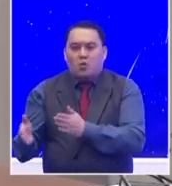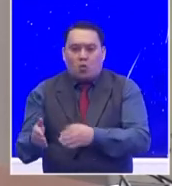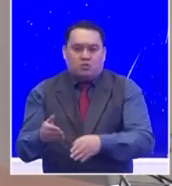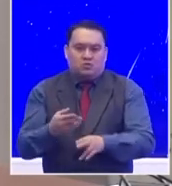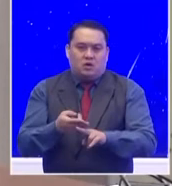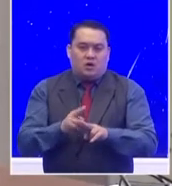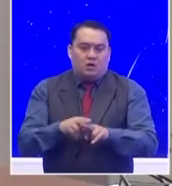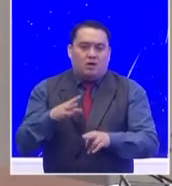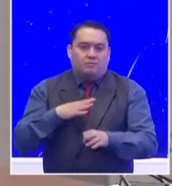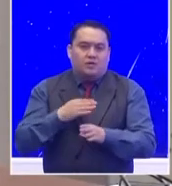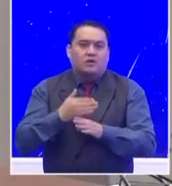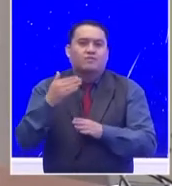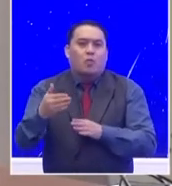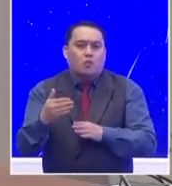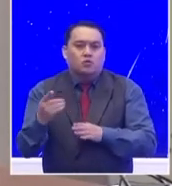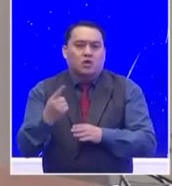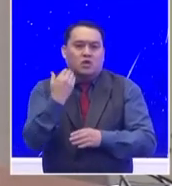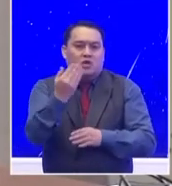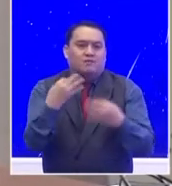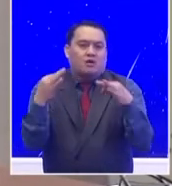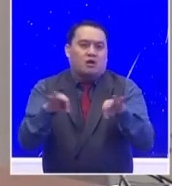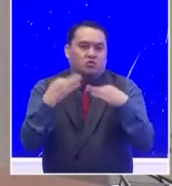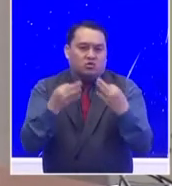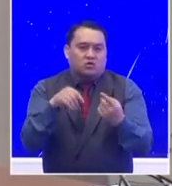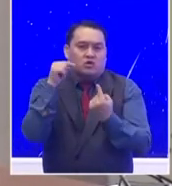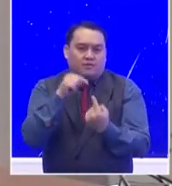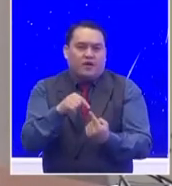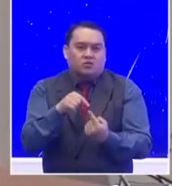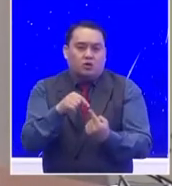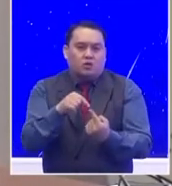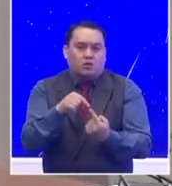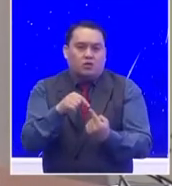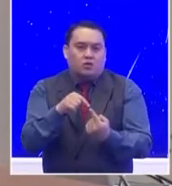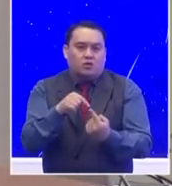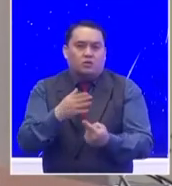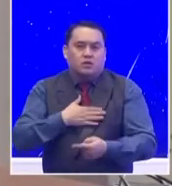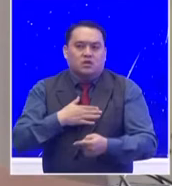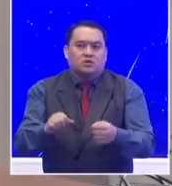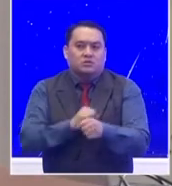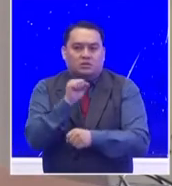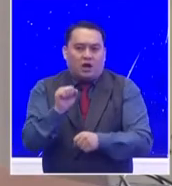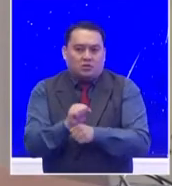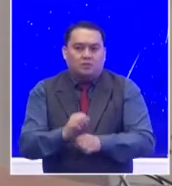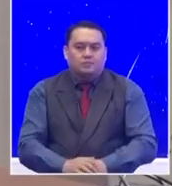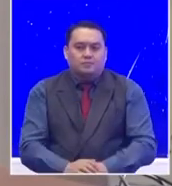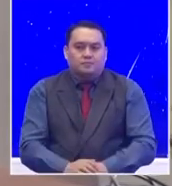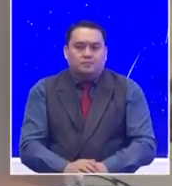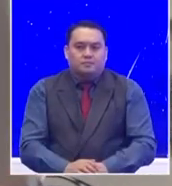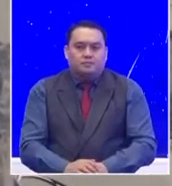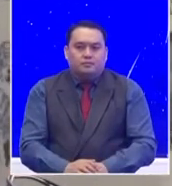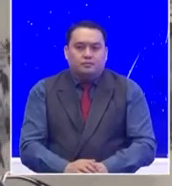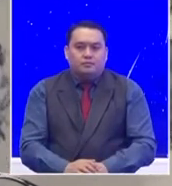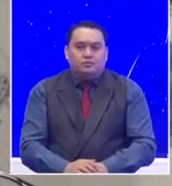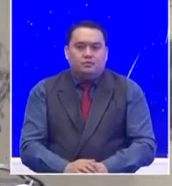это после этого их разрешений соответствующих, они только прибывают на нашу станцию и производят работу. При этом